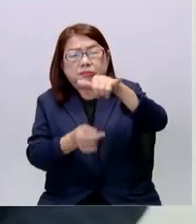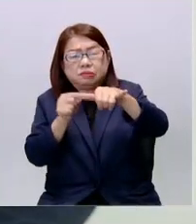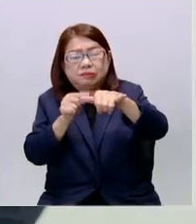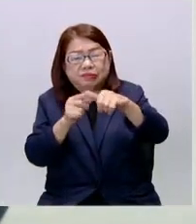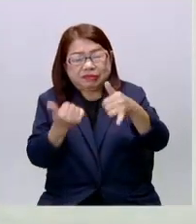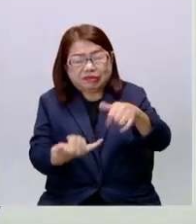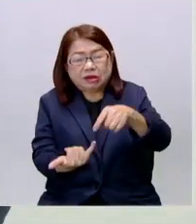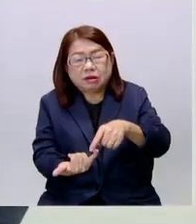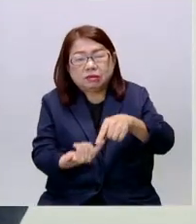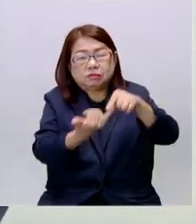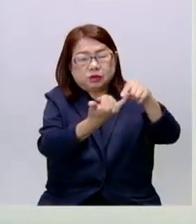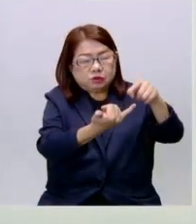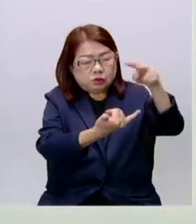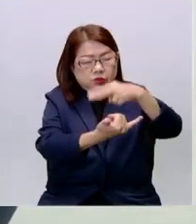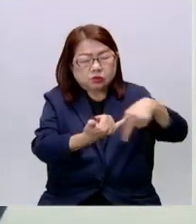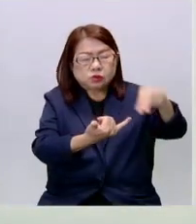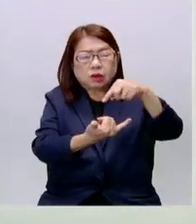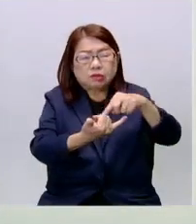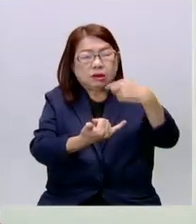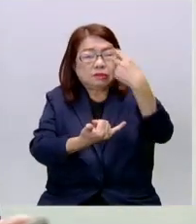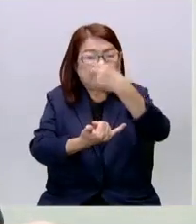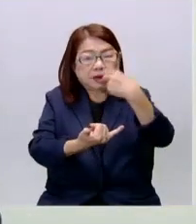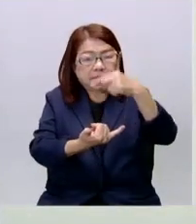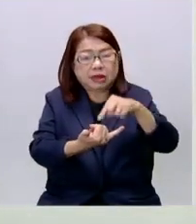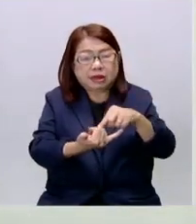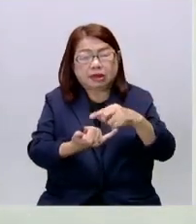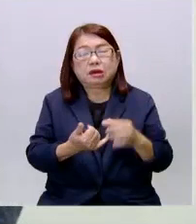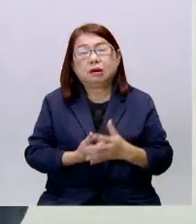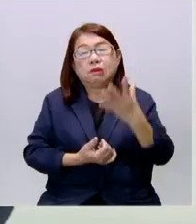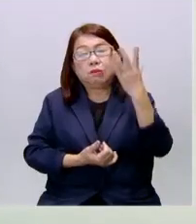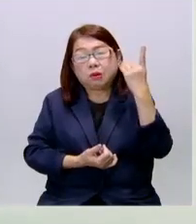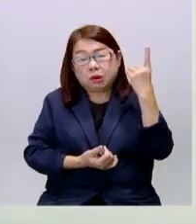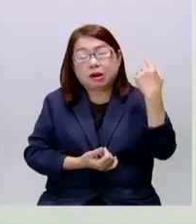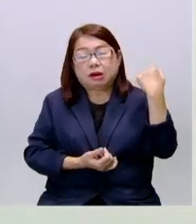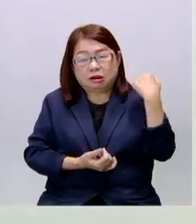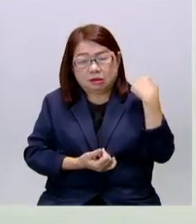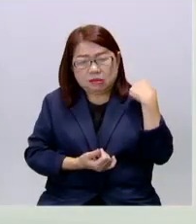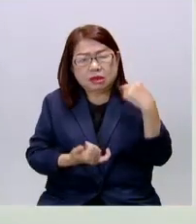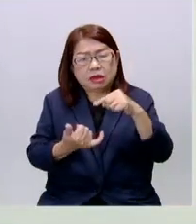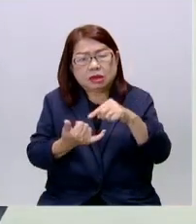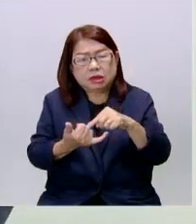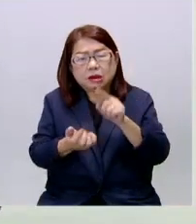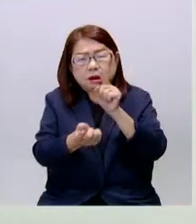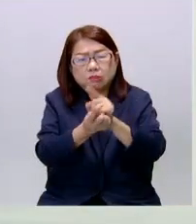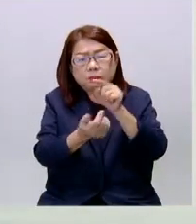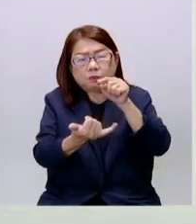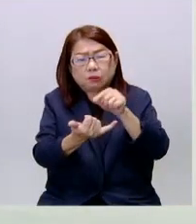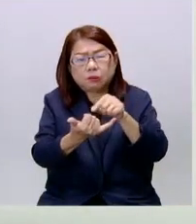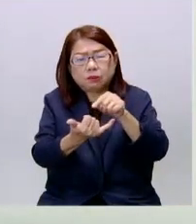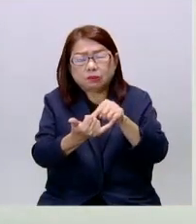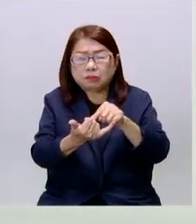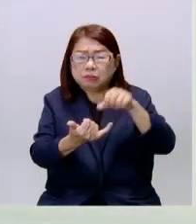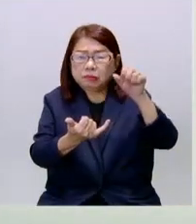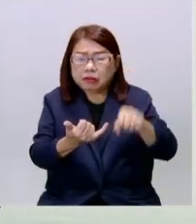วขึ้นมาตรวจสอบอัตลักษณ์บุคคลนะครับในขณะที่ร่างของผู้เสียชีวิตเมื่อวานที่ผ่านมานั้นก็ยังไม่ยืนยันนะครับว่าเป็นร่างของกำลังพล